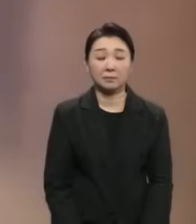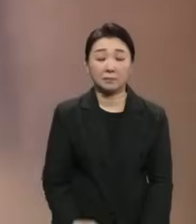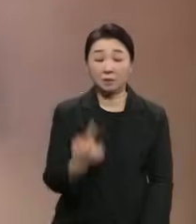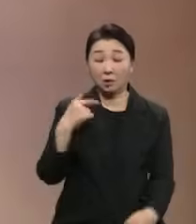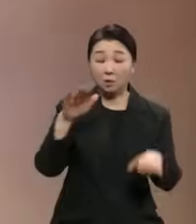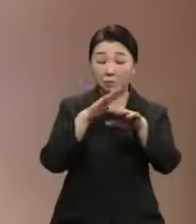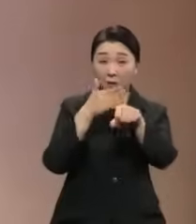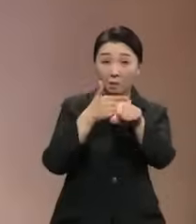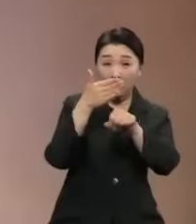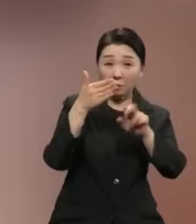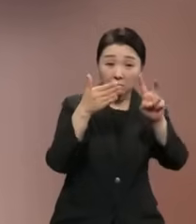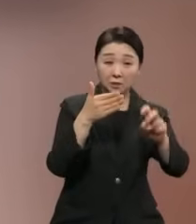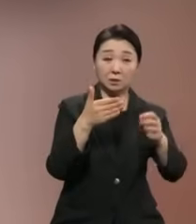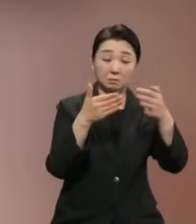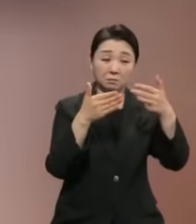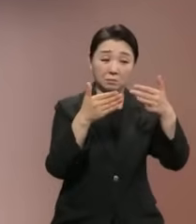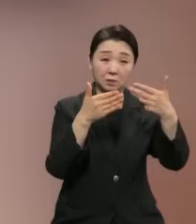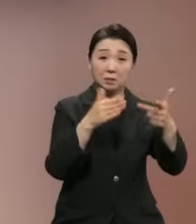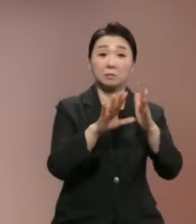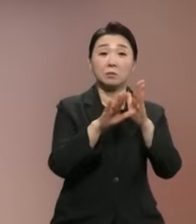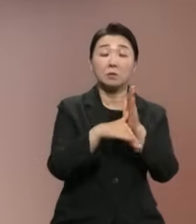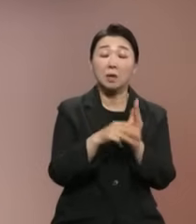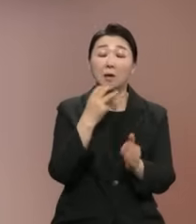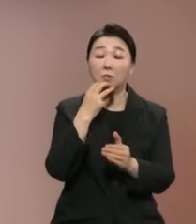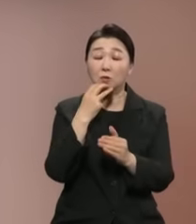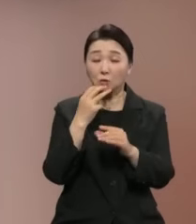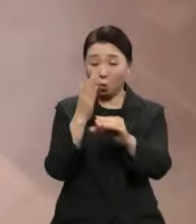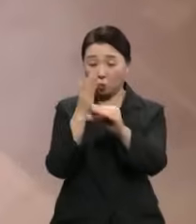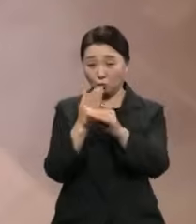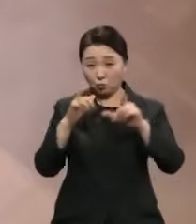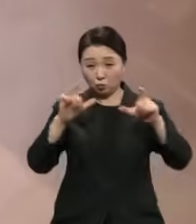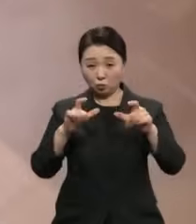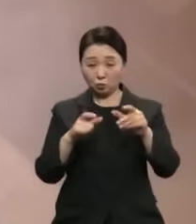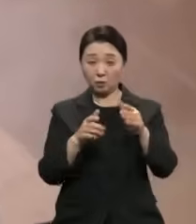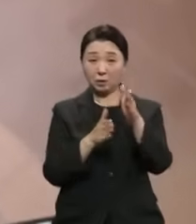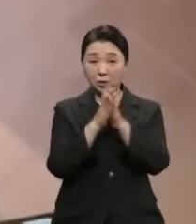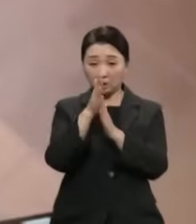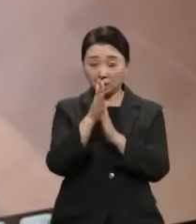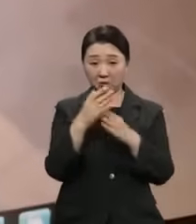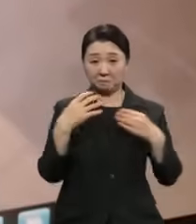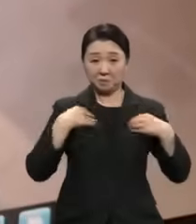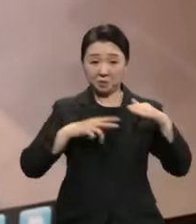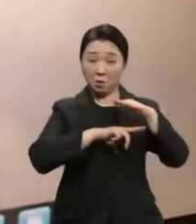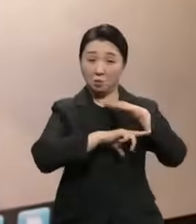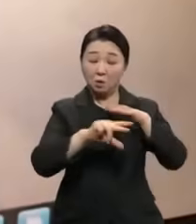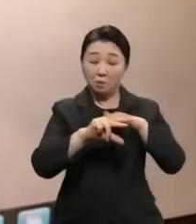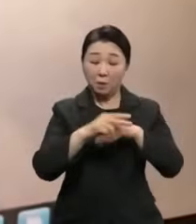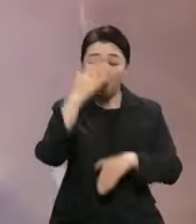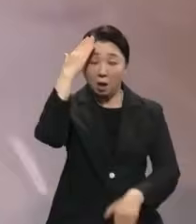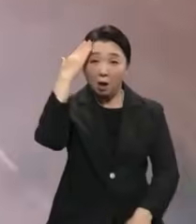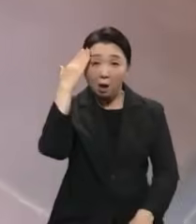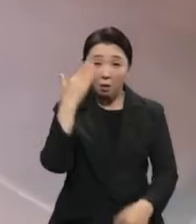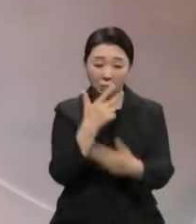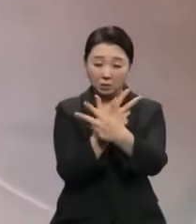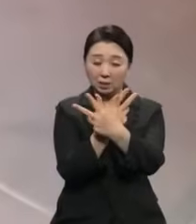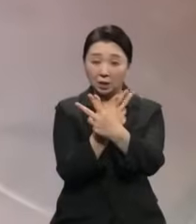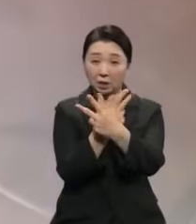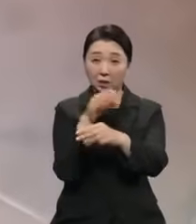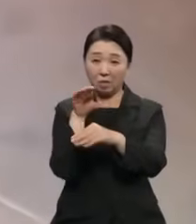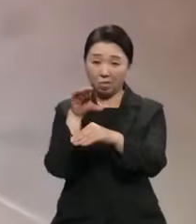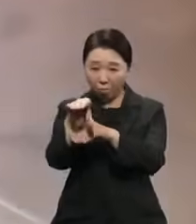어젯밤 9시 27분쯤 서울 중구의 시청역 인근에서 검은색 제네시스 차량이 갑자기 인도로